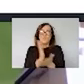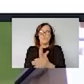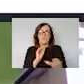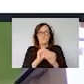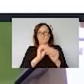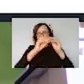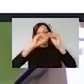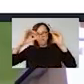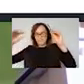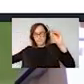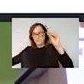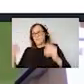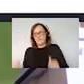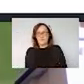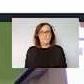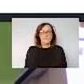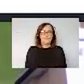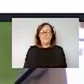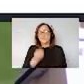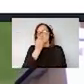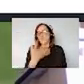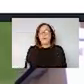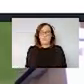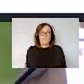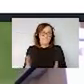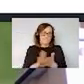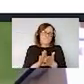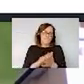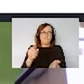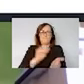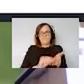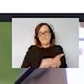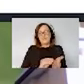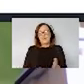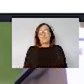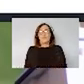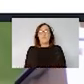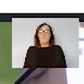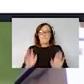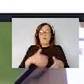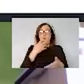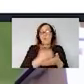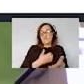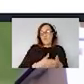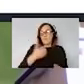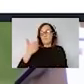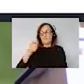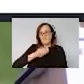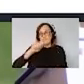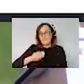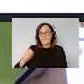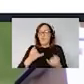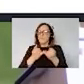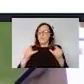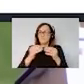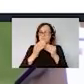górze mamy kolejne ikonki. Super, o to właśnie chodzi. Proszę sobie pisać, bo możemy wykorzystać pisak. I tutaj w